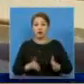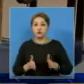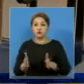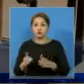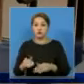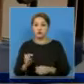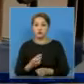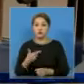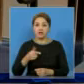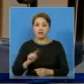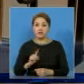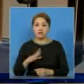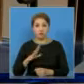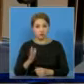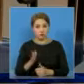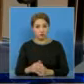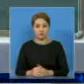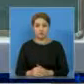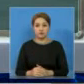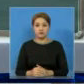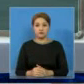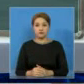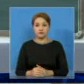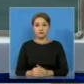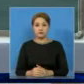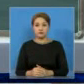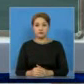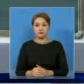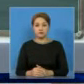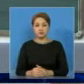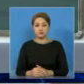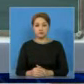және көгілдір отын тарту. Гүлия Айтуғанова, Арман Досмағанбетов, Ақтөбе телеарнасы.